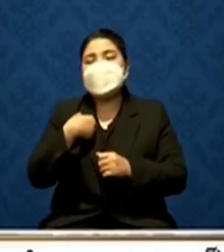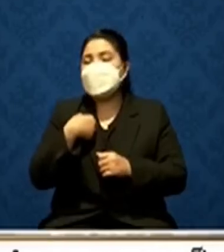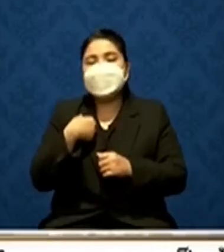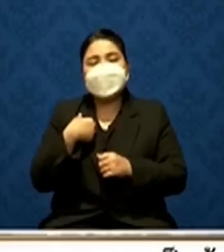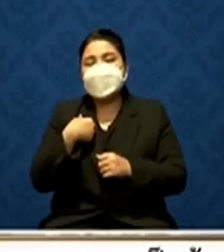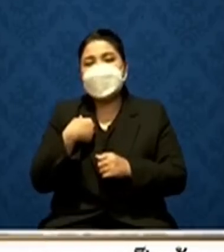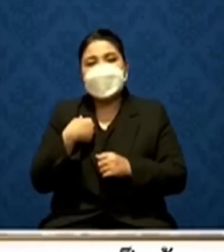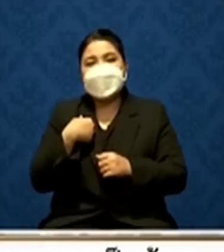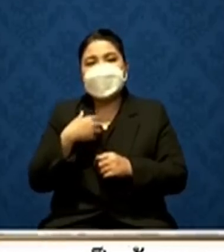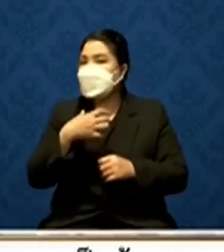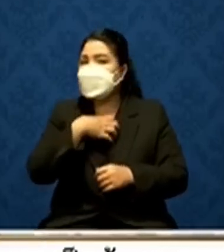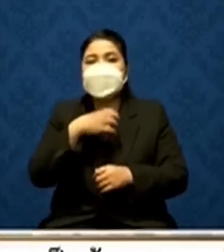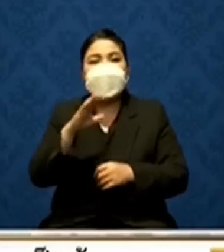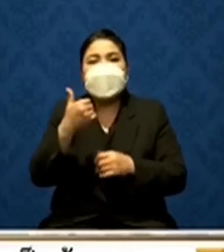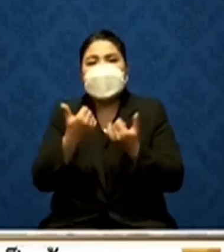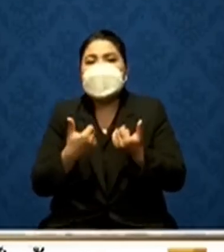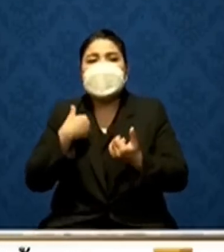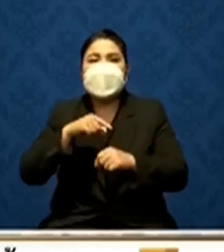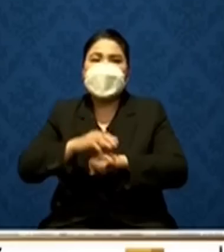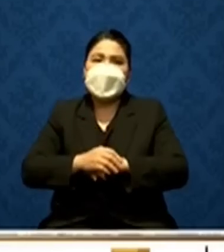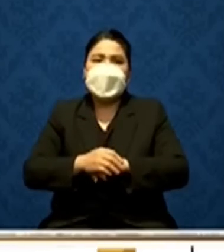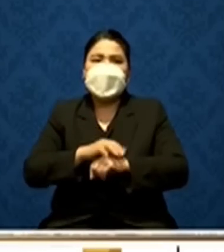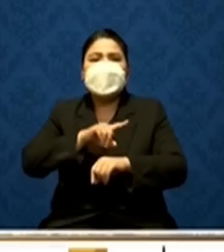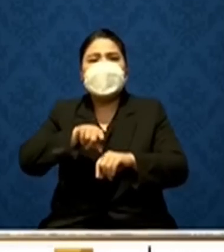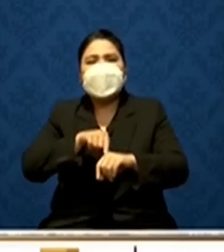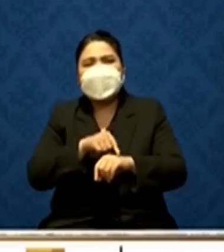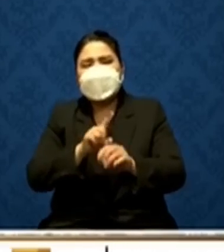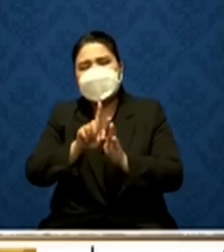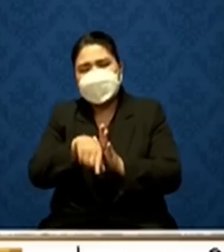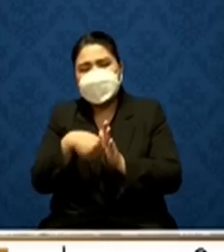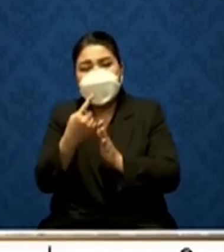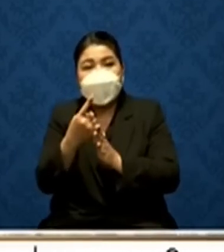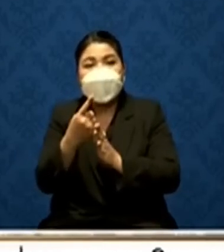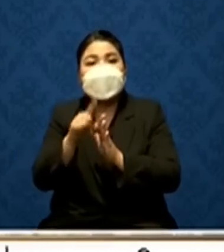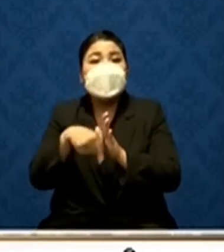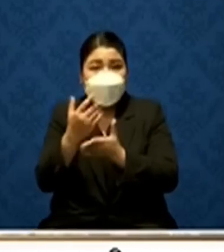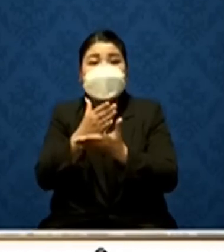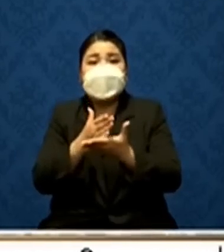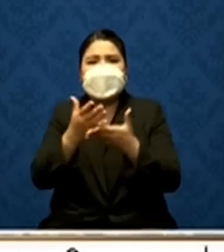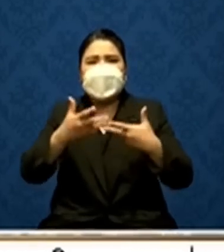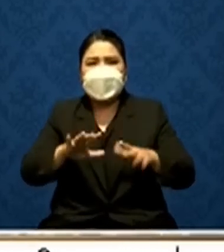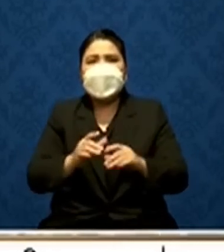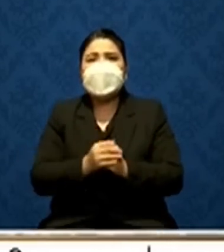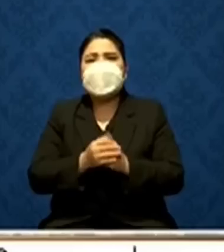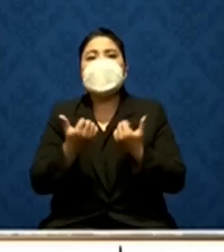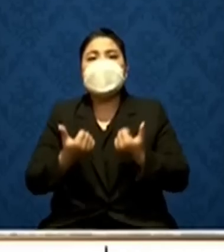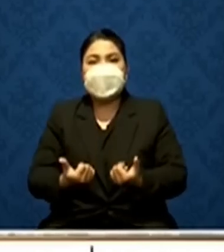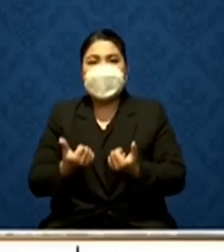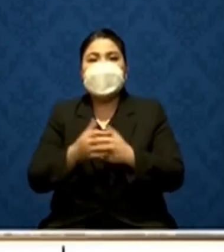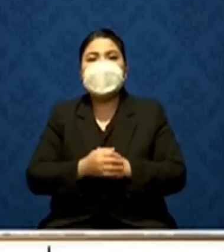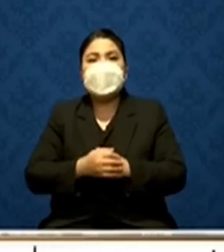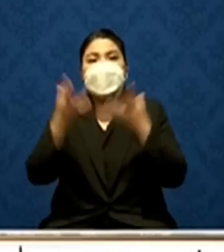ย้อนรอยไปไกลแล้วผมใช้เวลาเขาสอบถามมาเกือบชั่วโมงครึ่งนนมีคนเอกประยุทธ์จันทร์โอชา